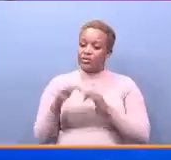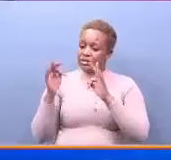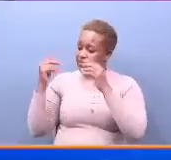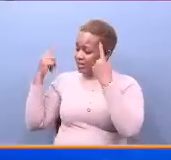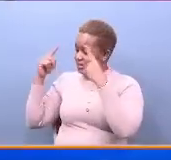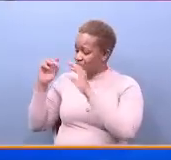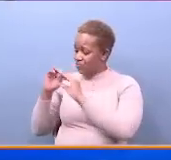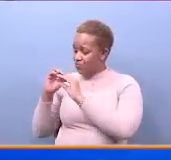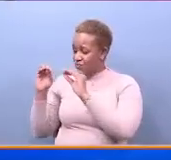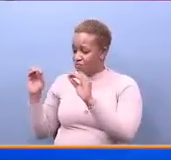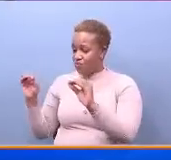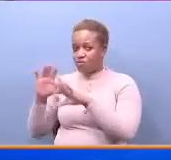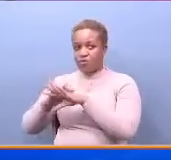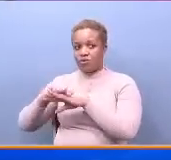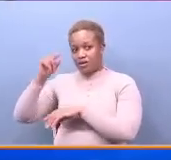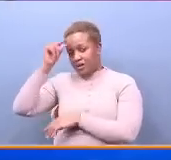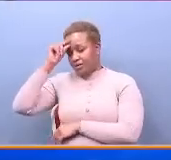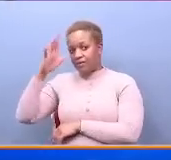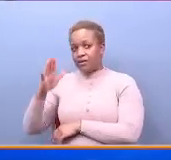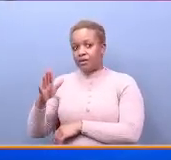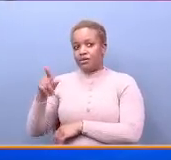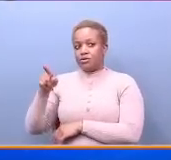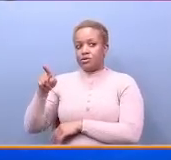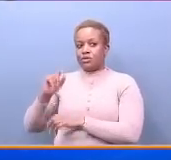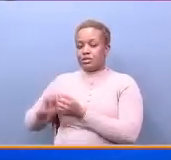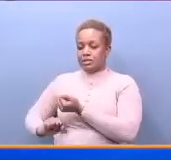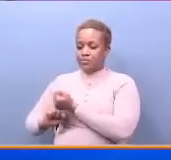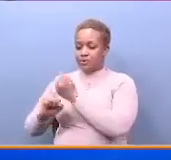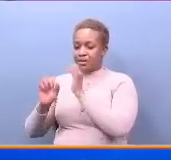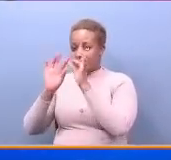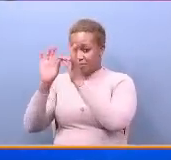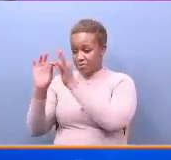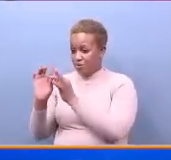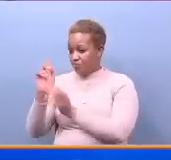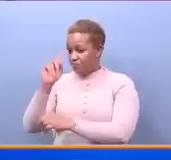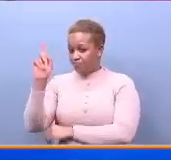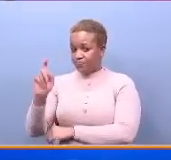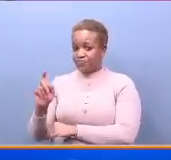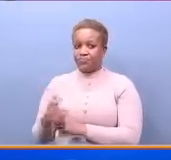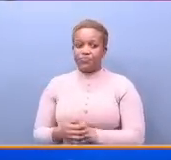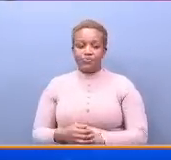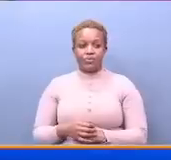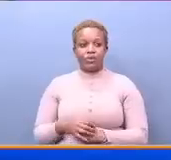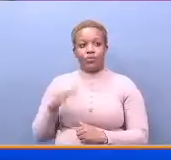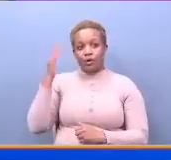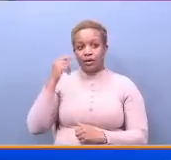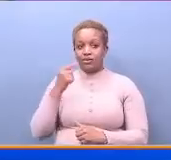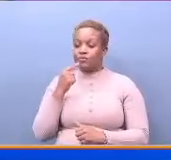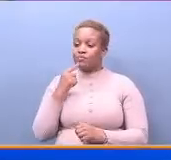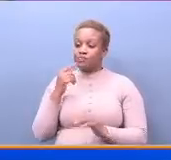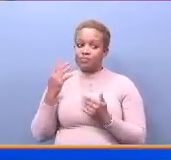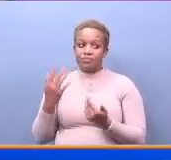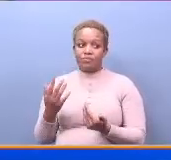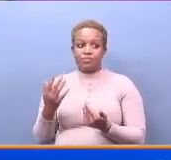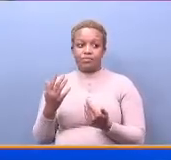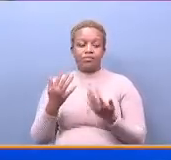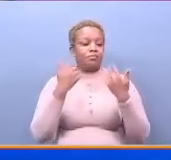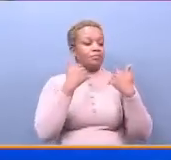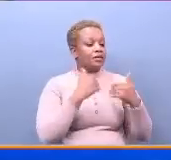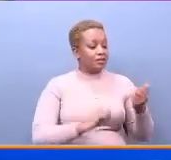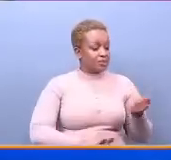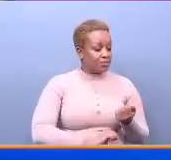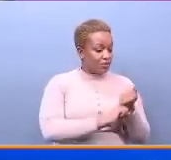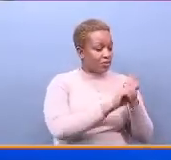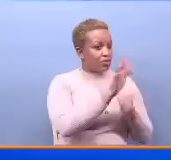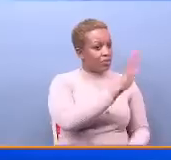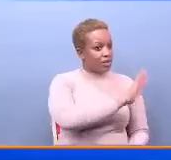katika masuala haya ya ugavana, bado utasimama na azimio? Manake ulisema mimi sisimama, mimi nasimama na Kalonzo.